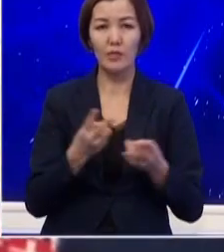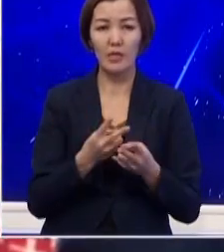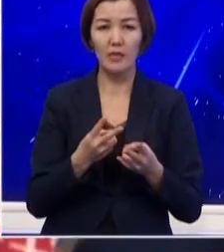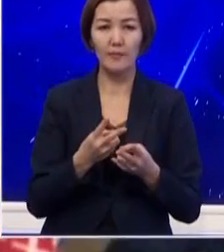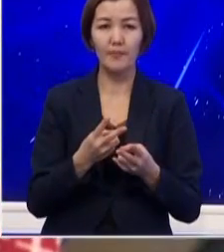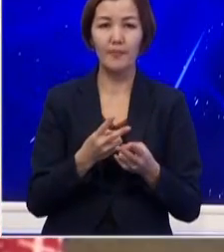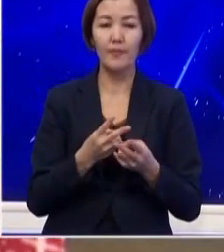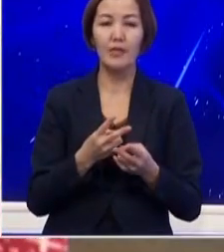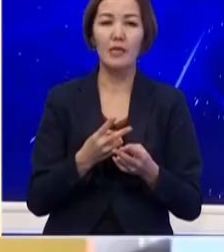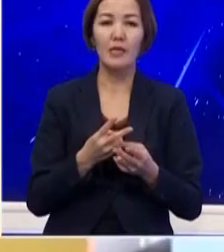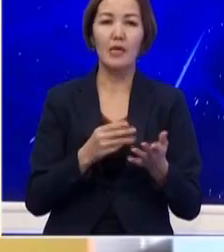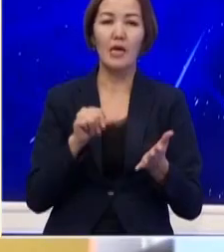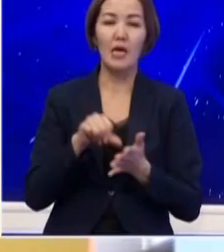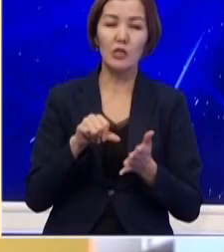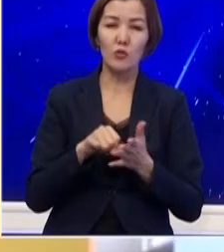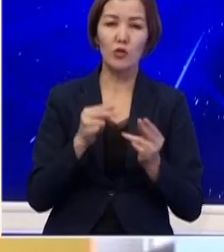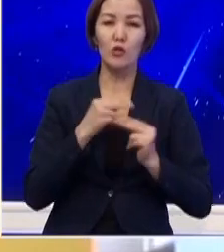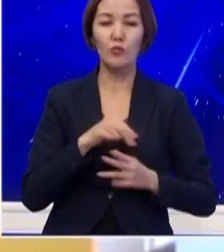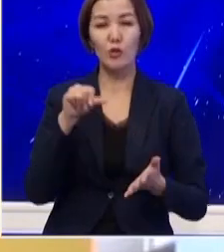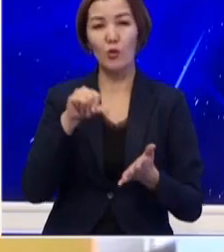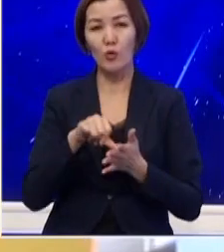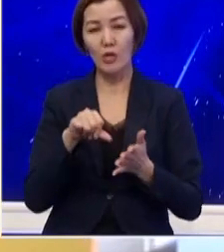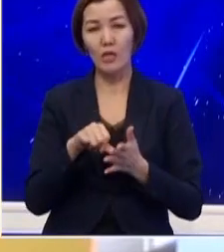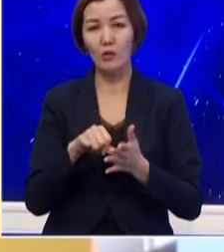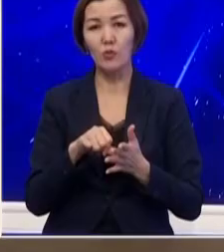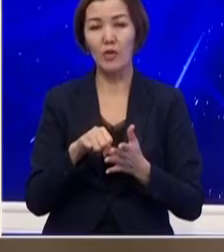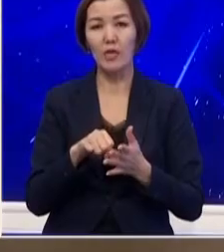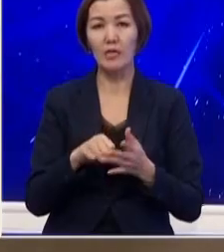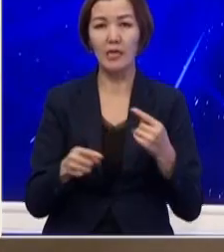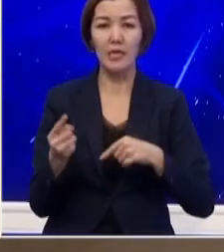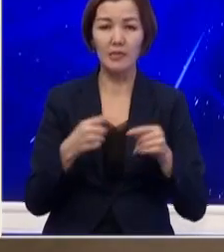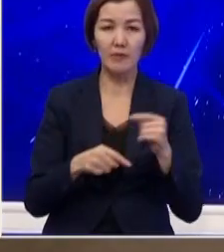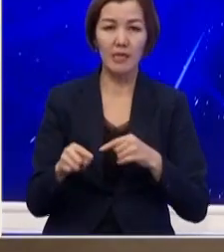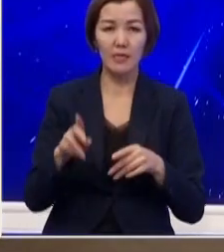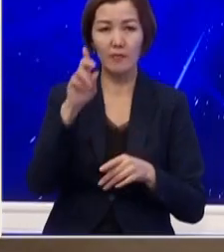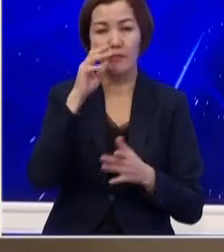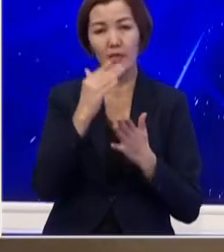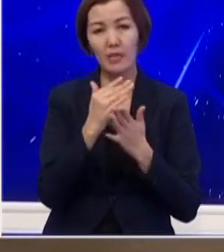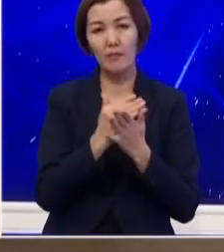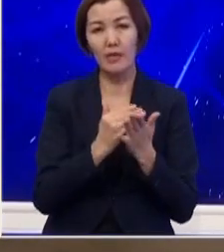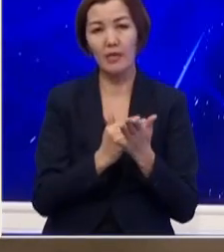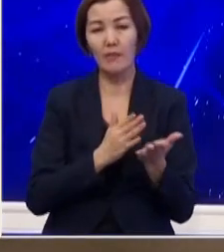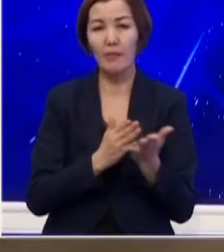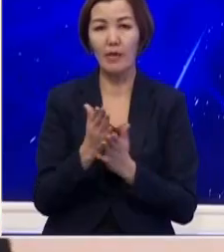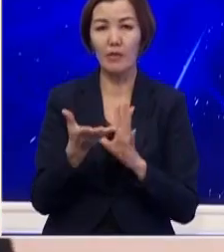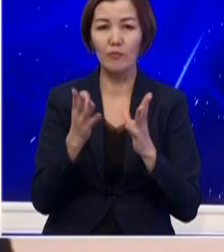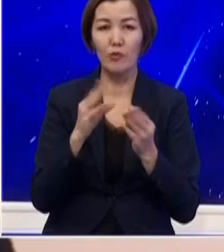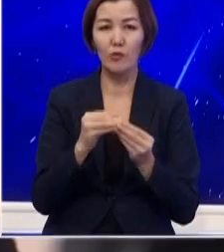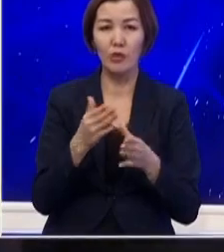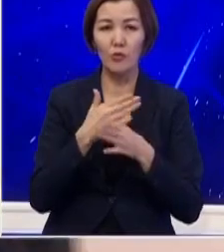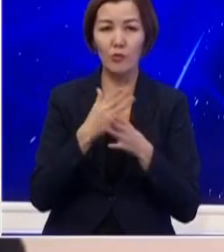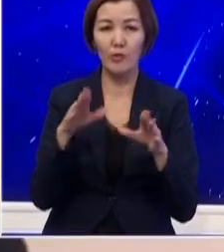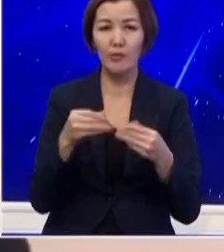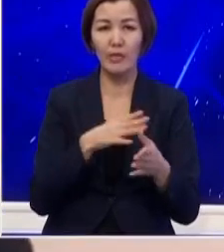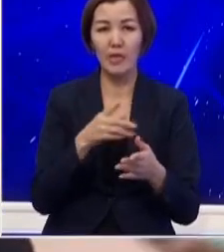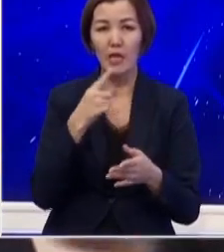орталығының қызметкерлері қатысушыларға жұмысқа орналасу және жаппай кәсіпкерлік мемлекеттік бағдарламаларының бағыттары бойынша кеңес берді. Айта